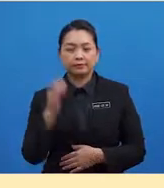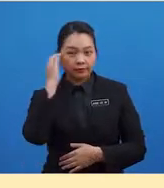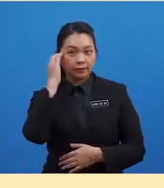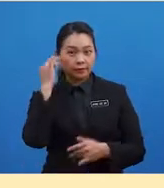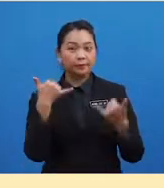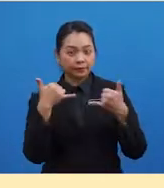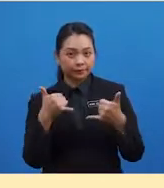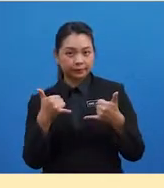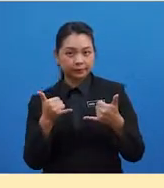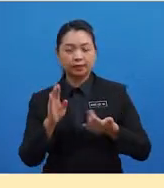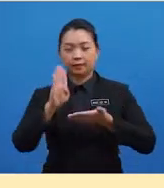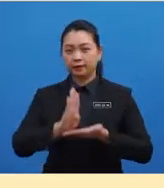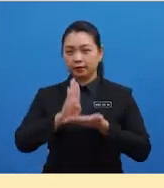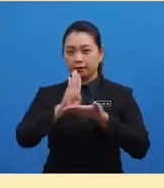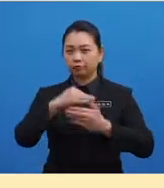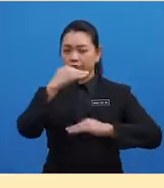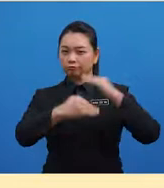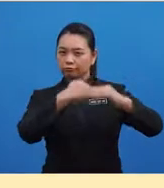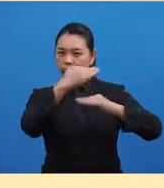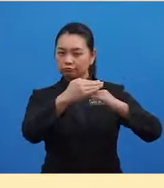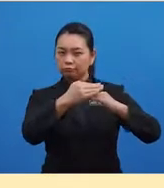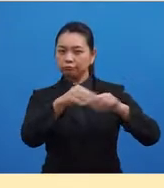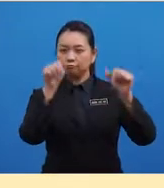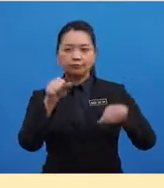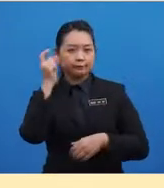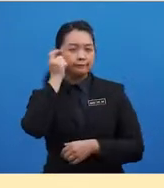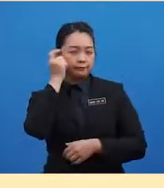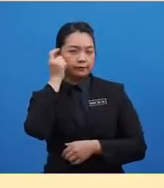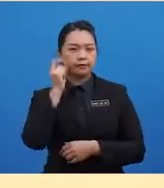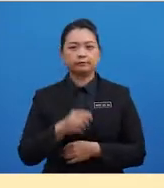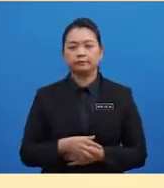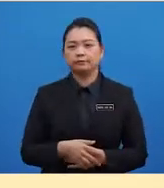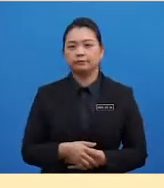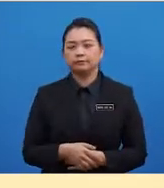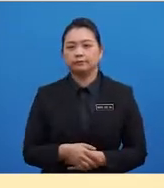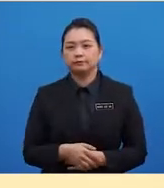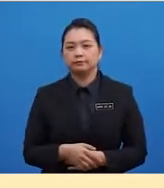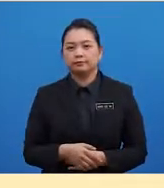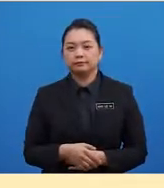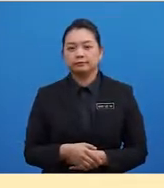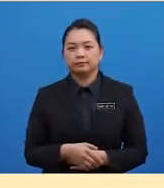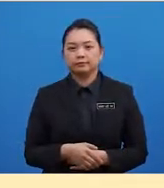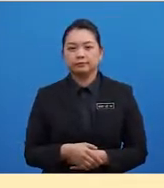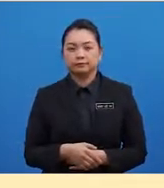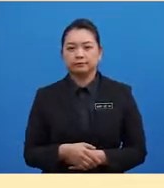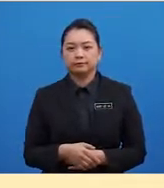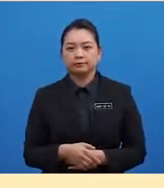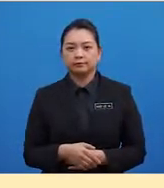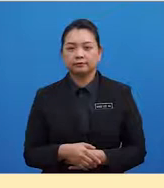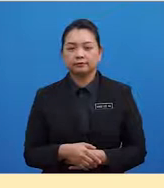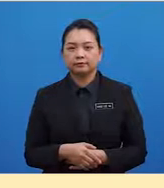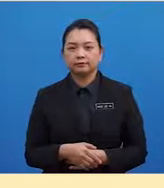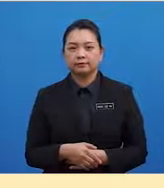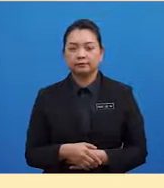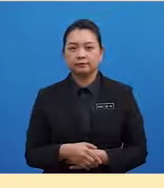ini membantu untuk meningkatkan lagi keupayaan berfikir? Kemudian, gambar yang terakhir ialah